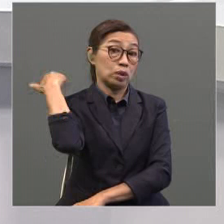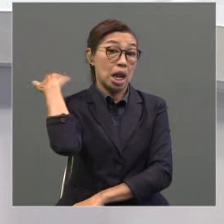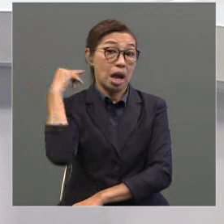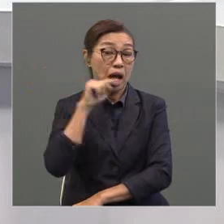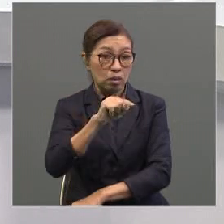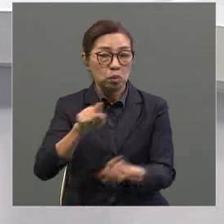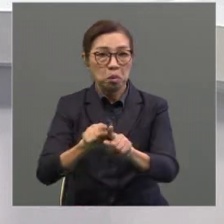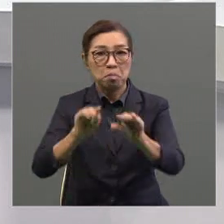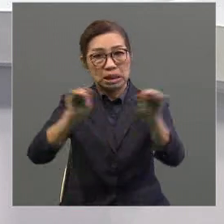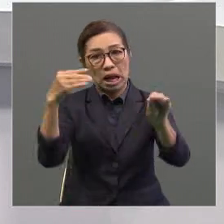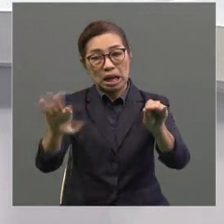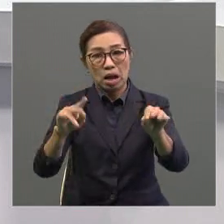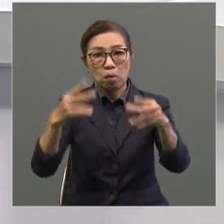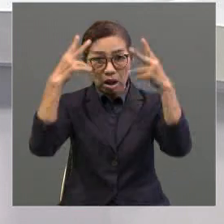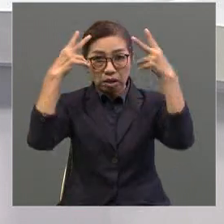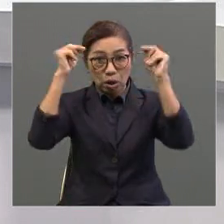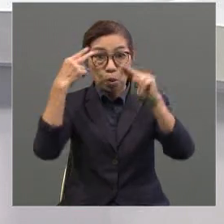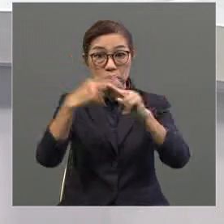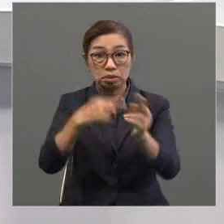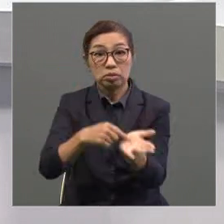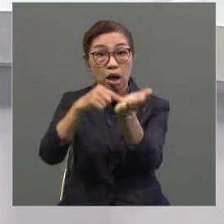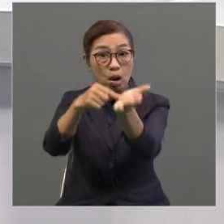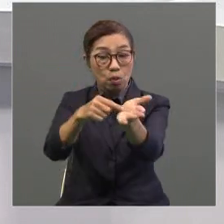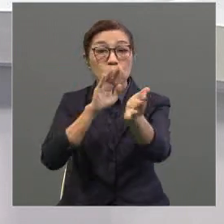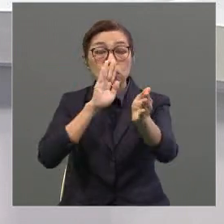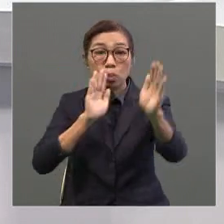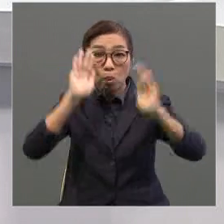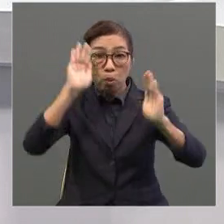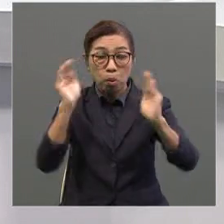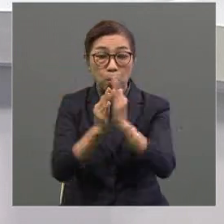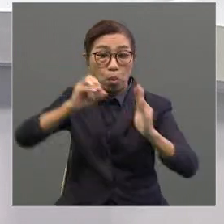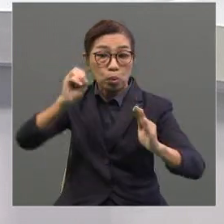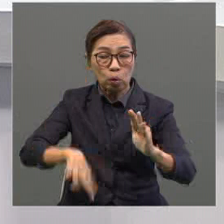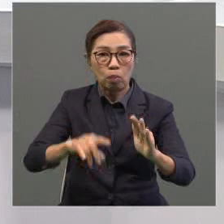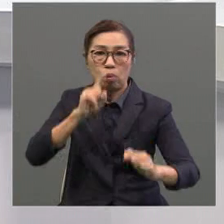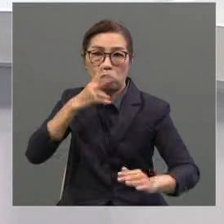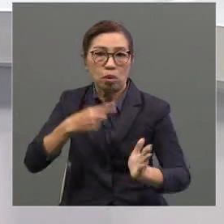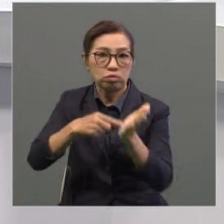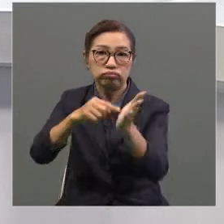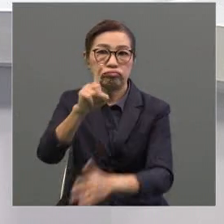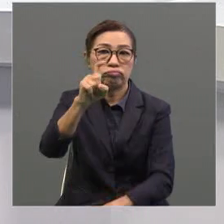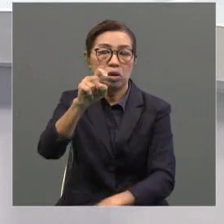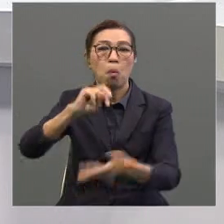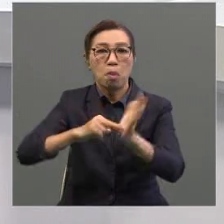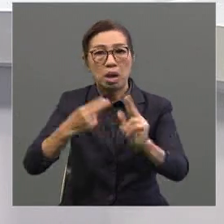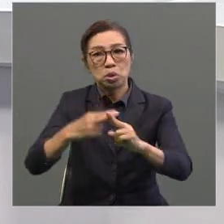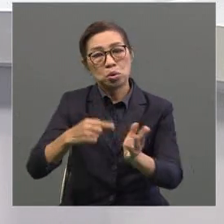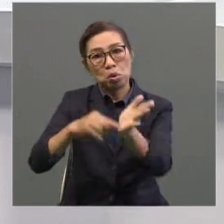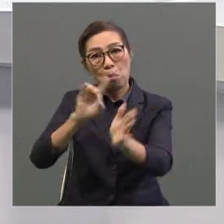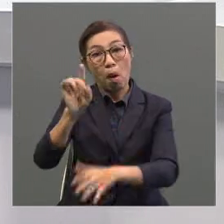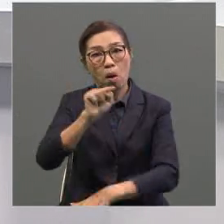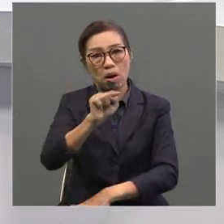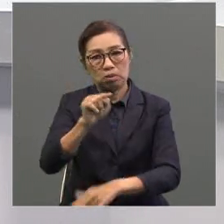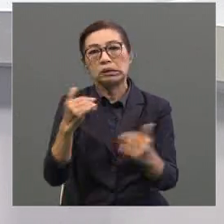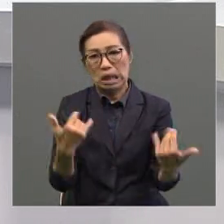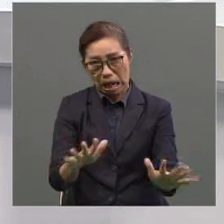เรื่องของการเสนอชื่อโหวตนายกรัฐมนตรีจะเสนอให้เพียงครั้งเดียวถ้าโหวตไม่ผ่านไม่สามารถเสนอชื่อซ้ำมันอย่างเป็นล็อค